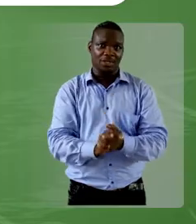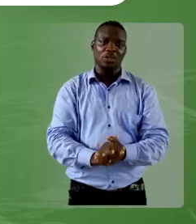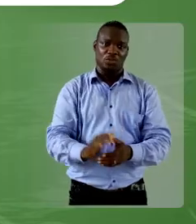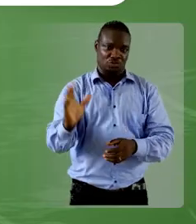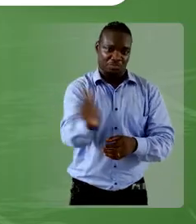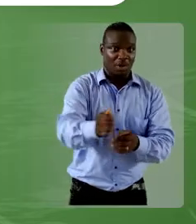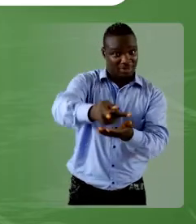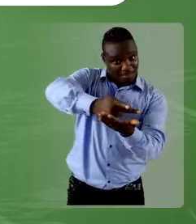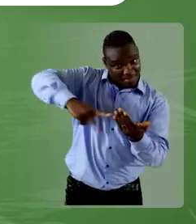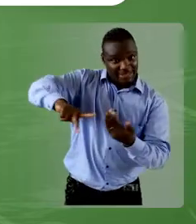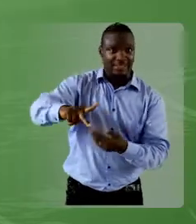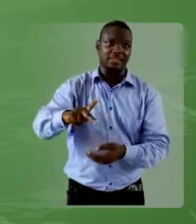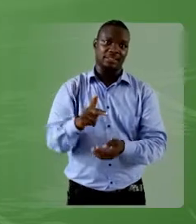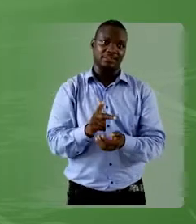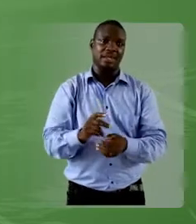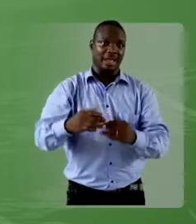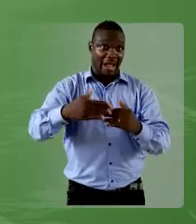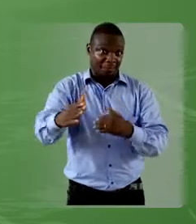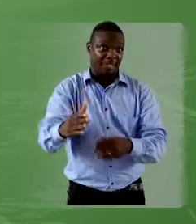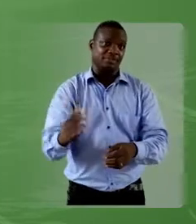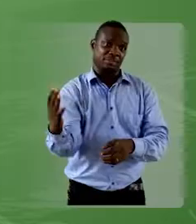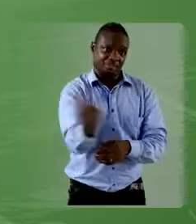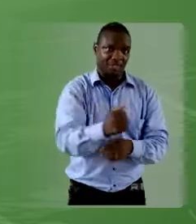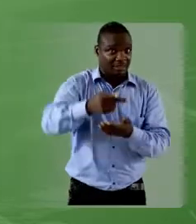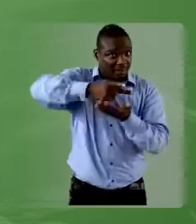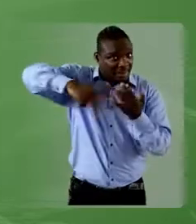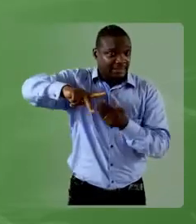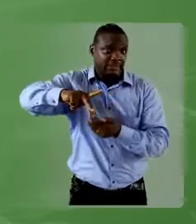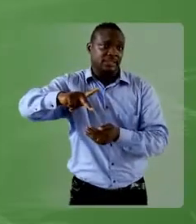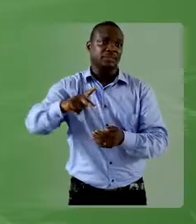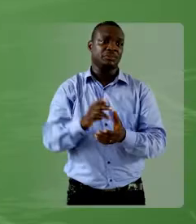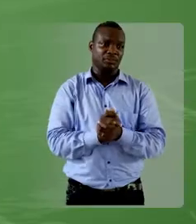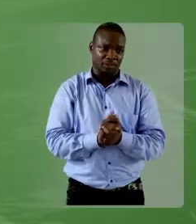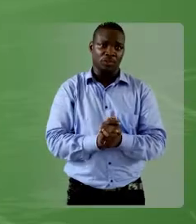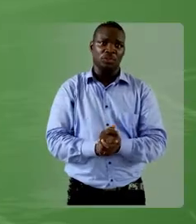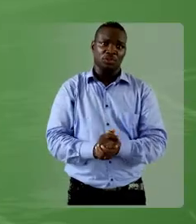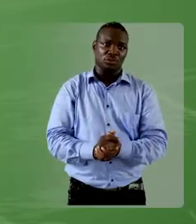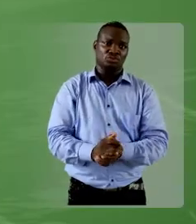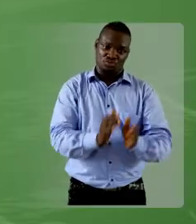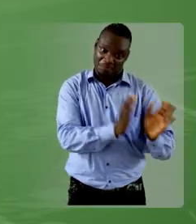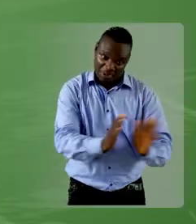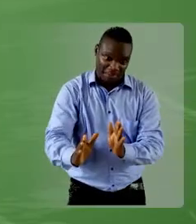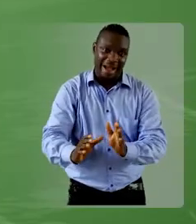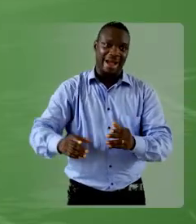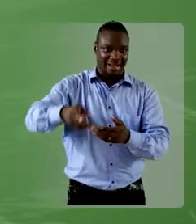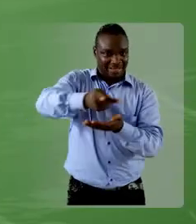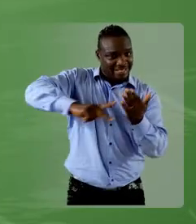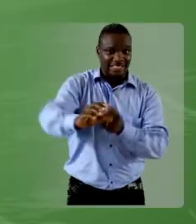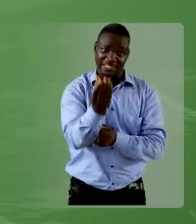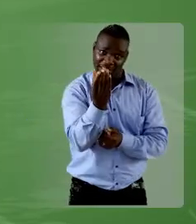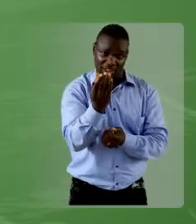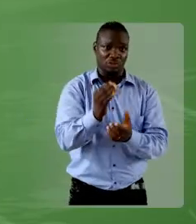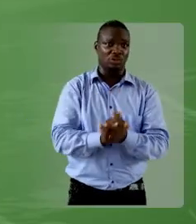prélever un échantillon. Après le prélèvement de l'échantillon, on prépare l'échantillon. Dans